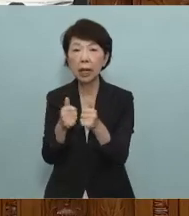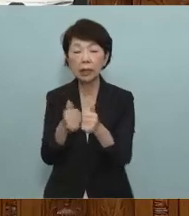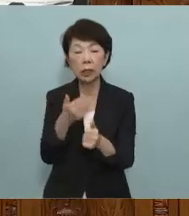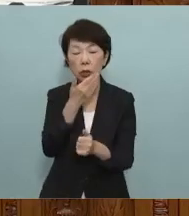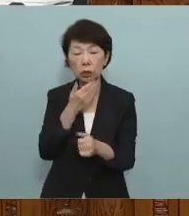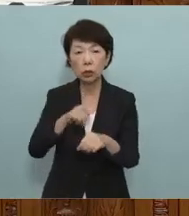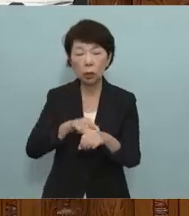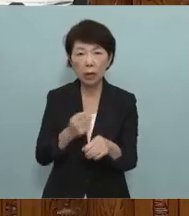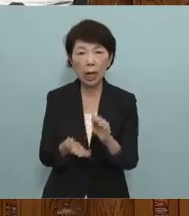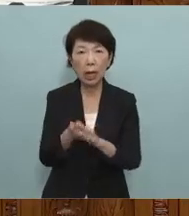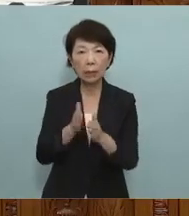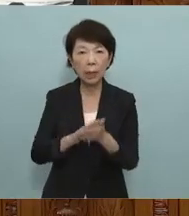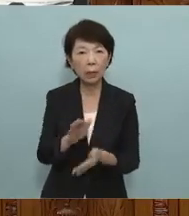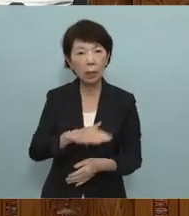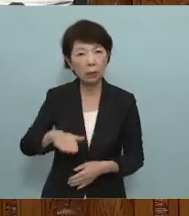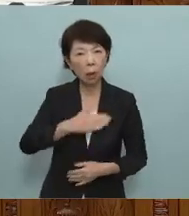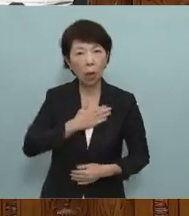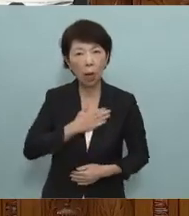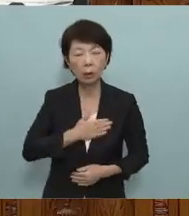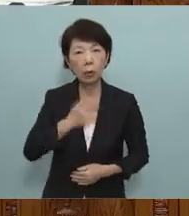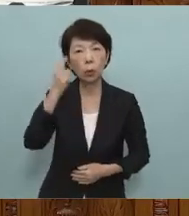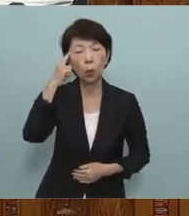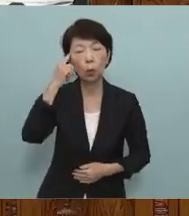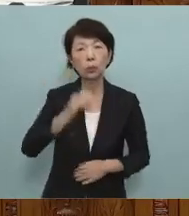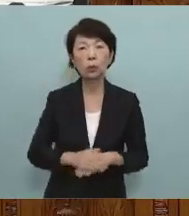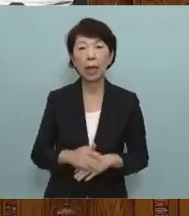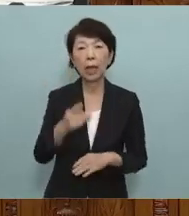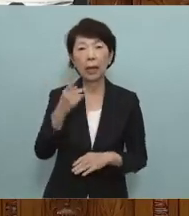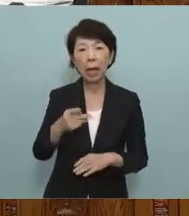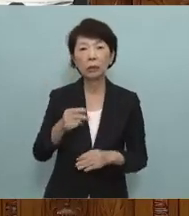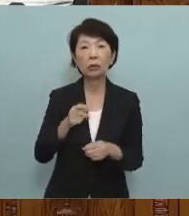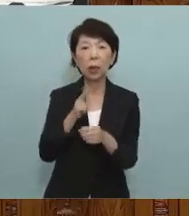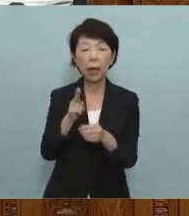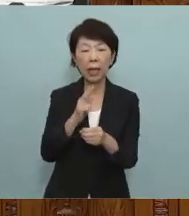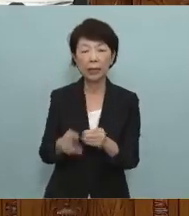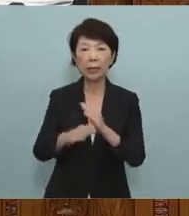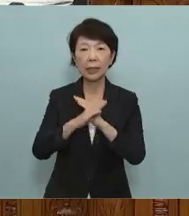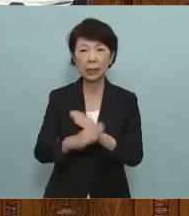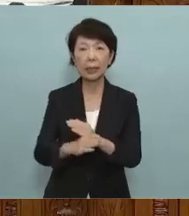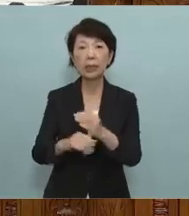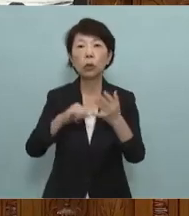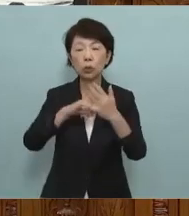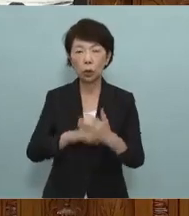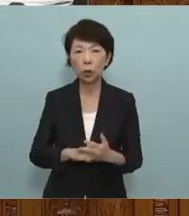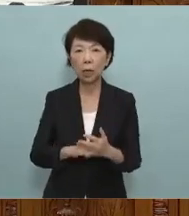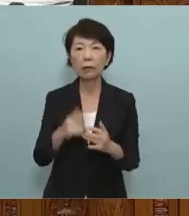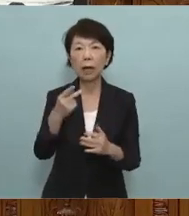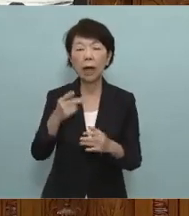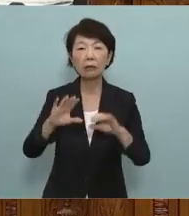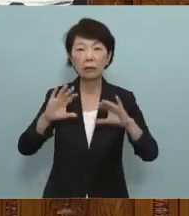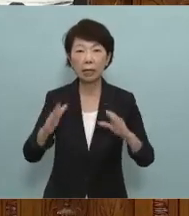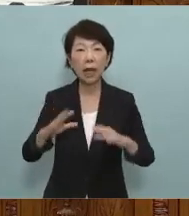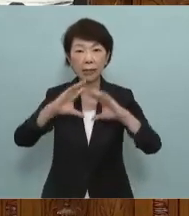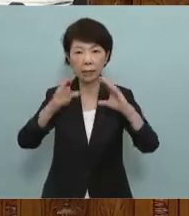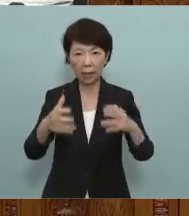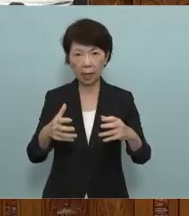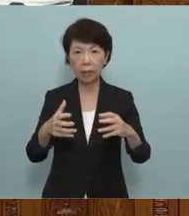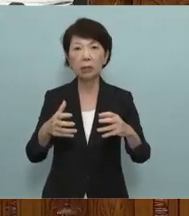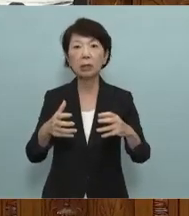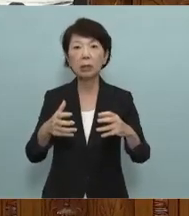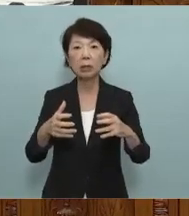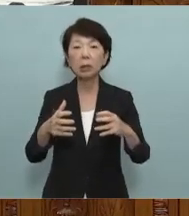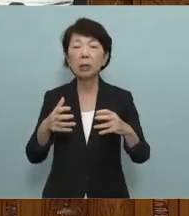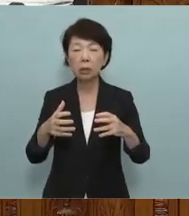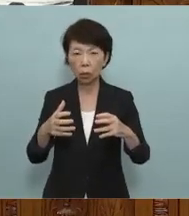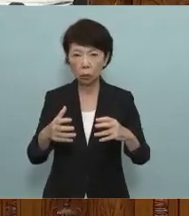再確認されました。核兵器禁止条約は、核兵器のない世界への出口ともいえ